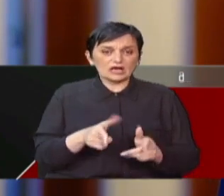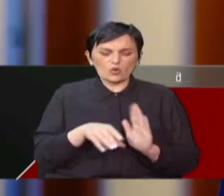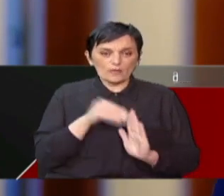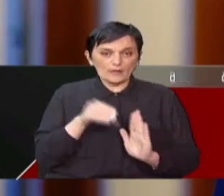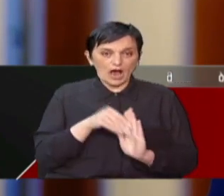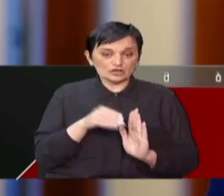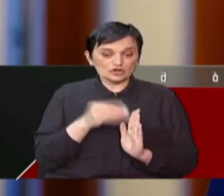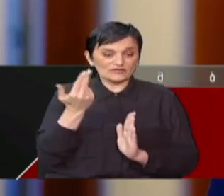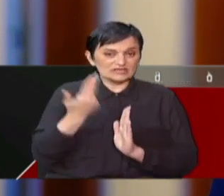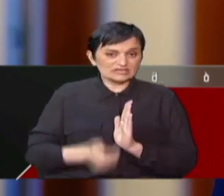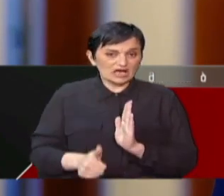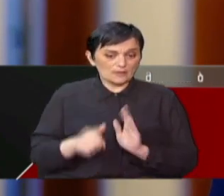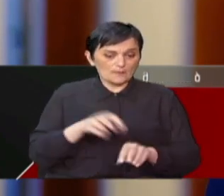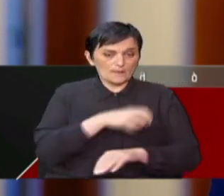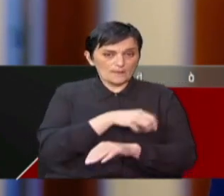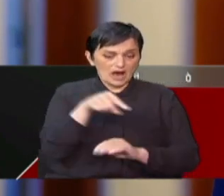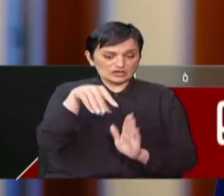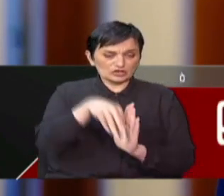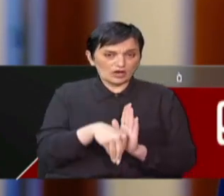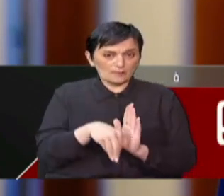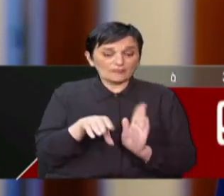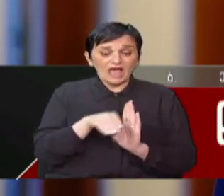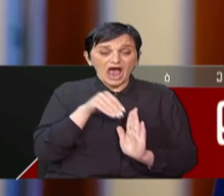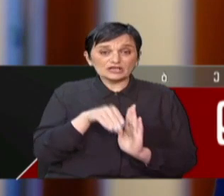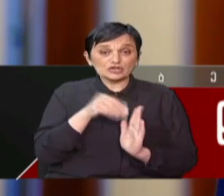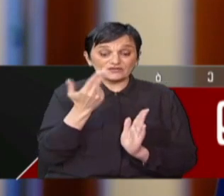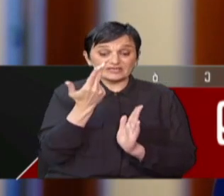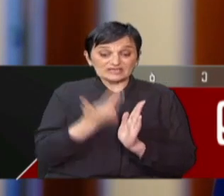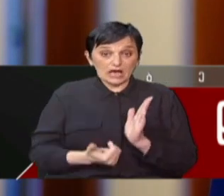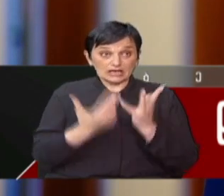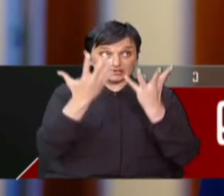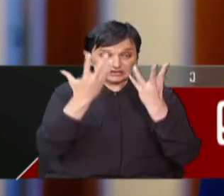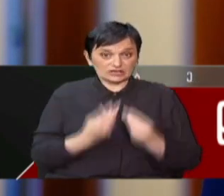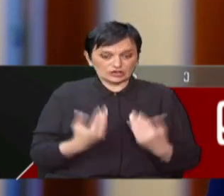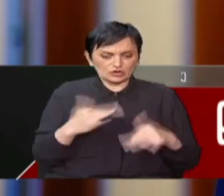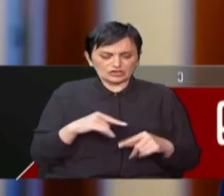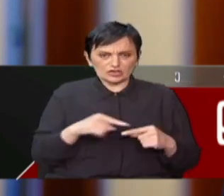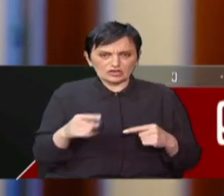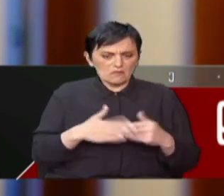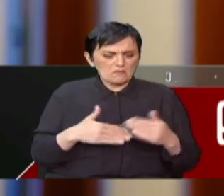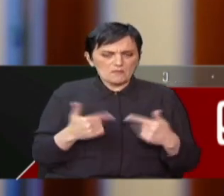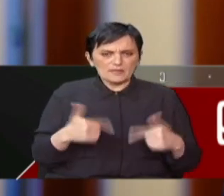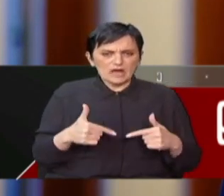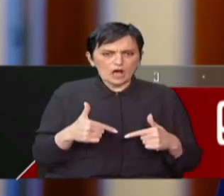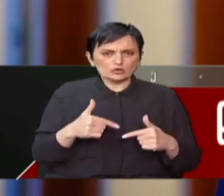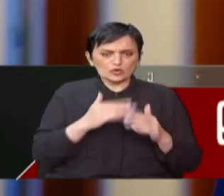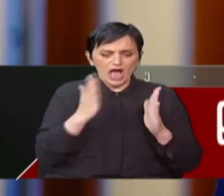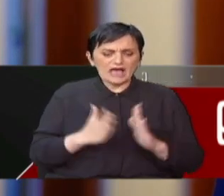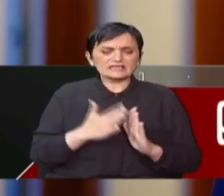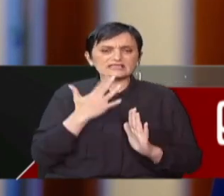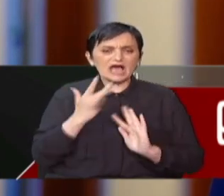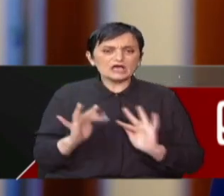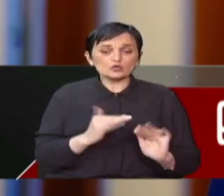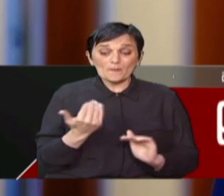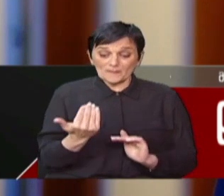არჩევნების წაგებას პარტიაში და არჩევნების წაგების დღიდან პრაქტიკულად ერთიანი ნაციონალური მოძრაობის